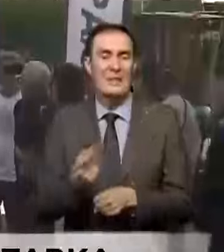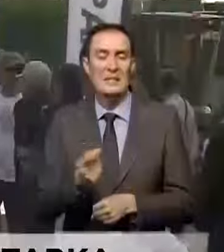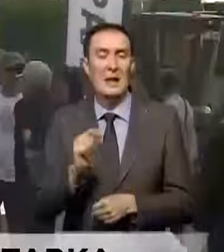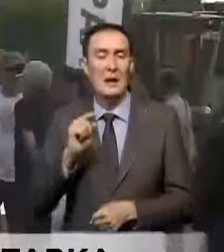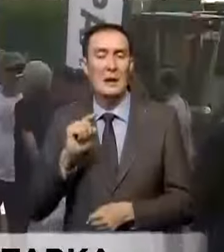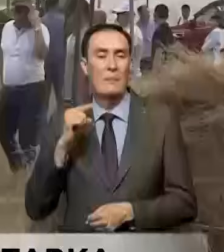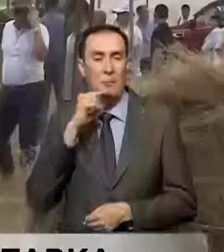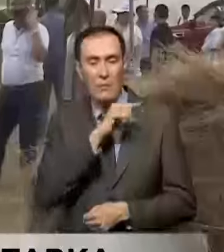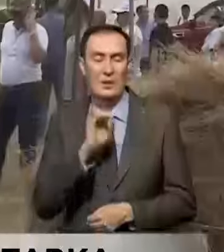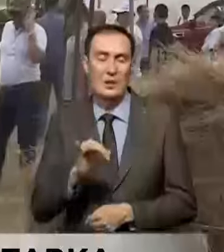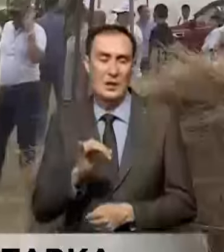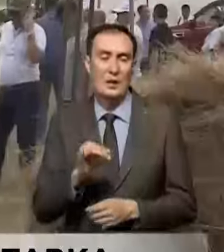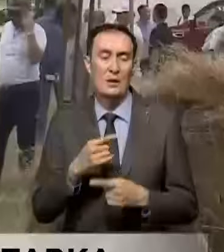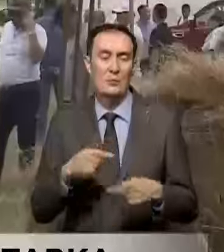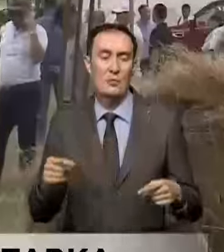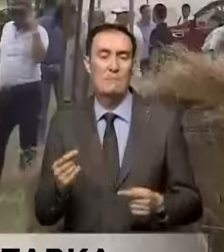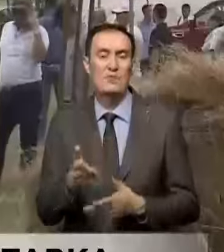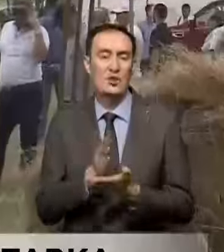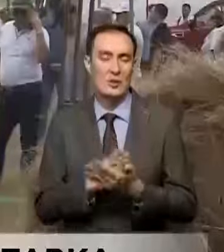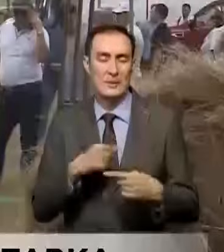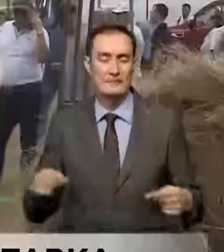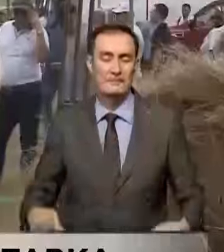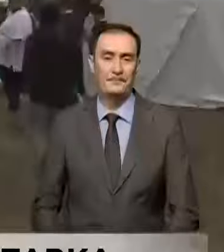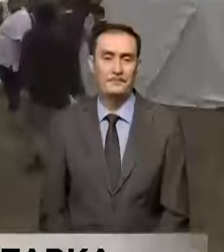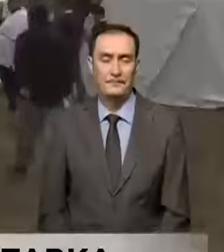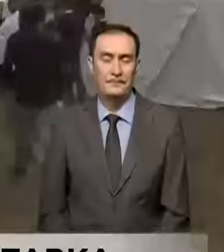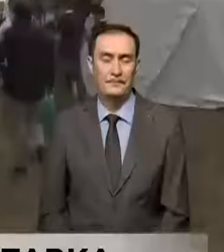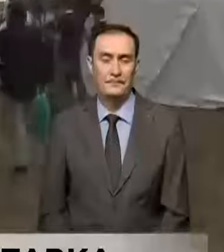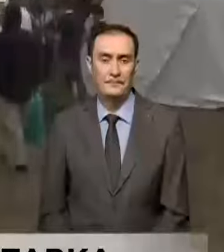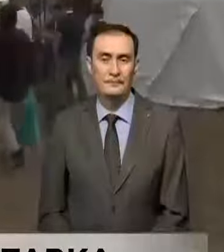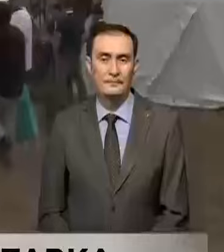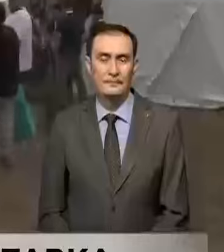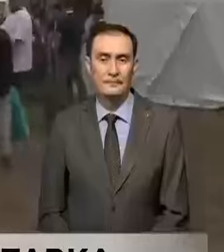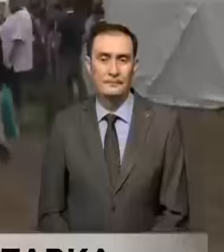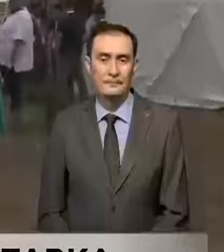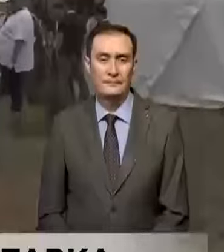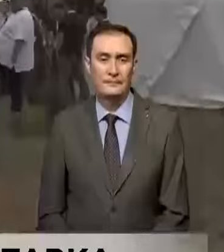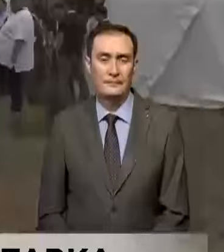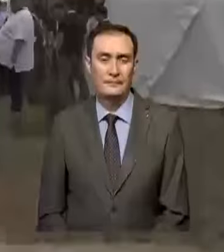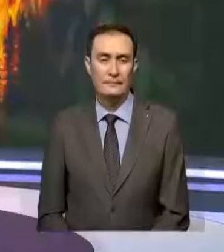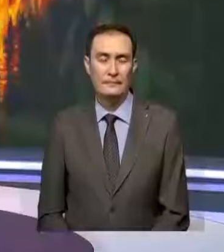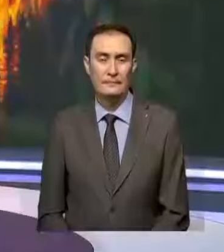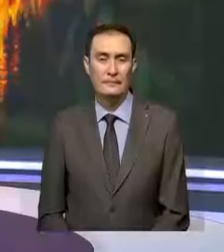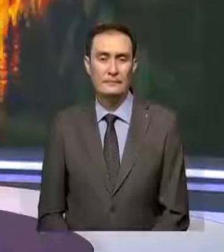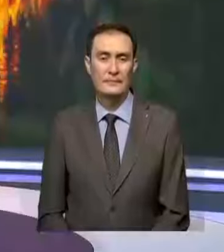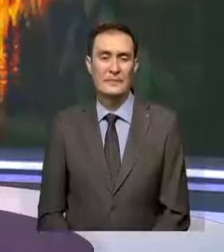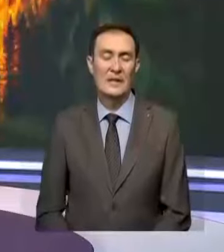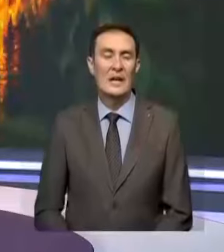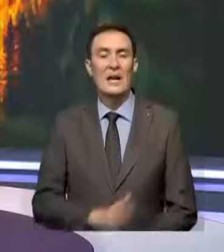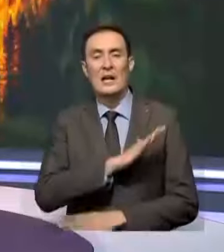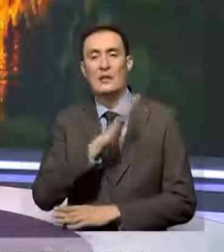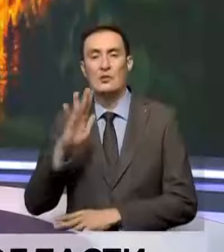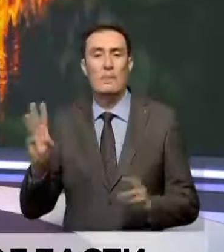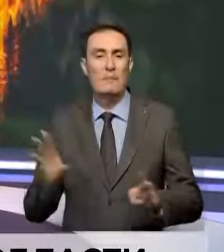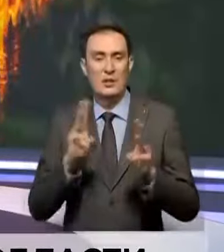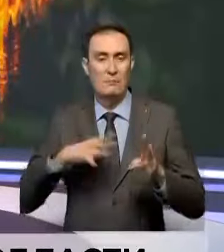зернобобовых и пшеницы. Наталья Строкова, Ермек Мухамедьяров, Кустанайская область, 24 КИЗ.